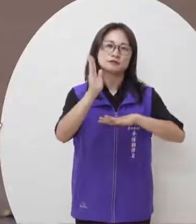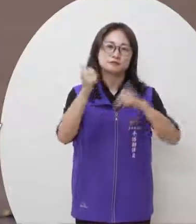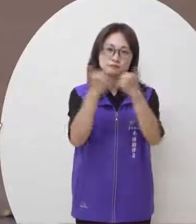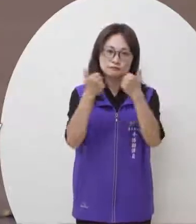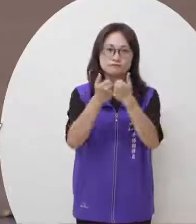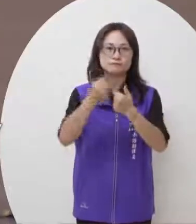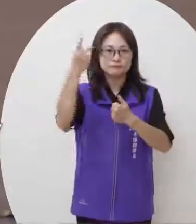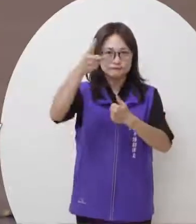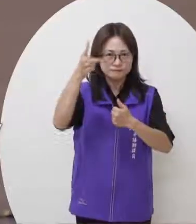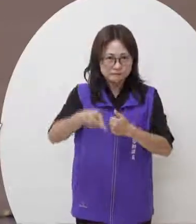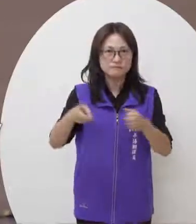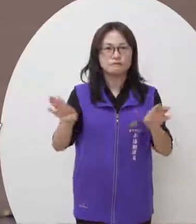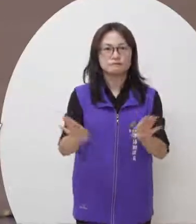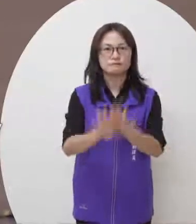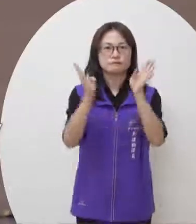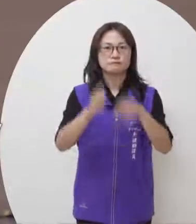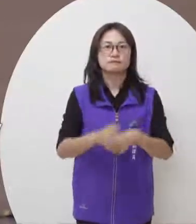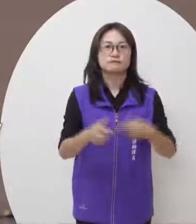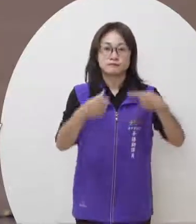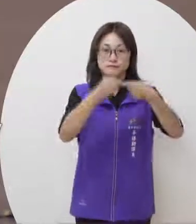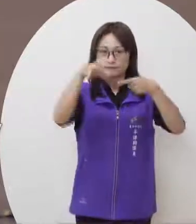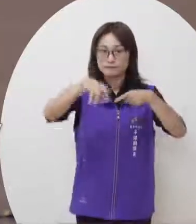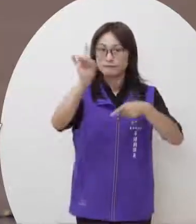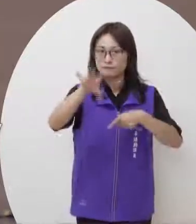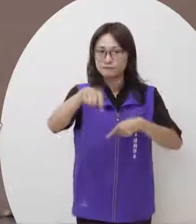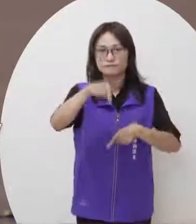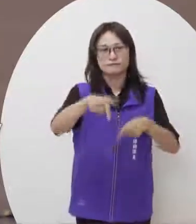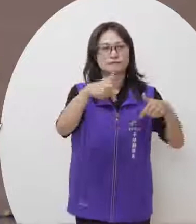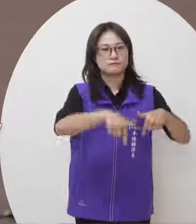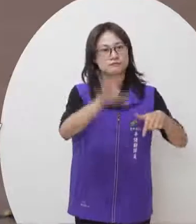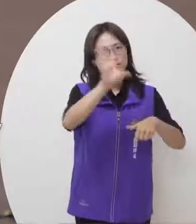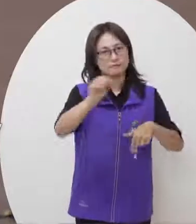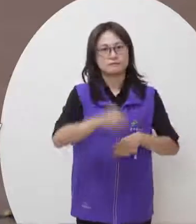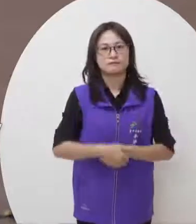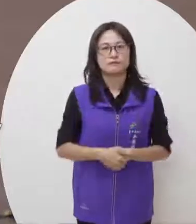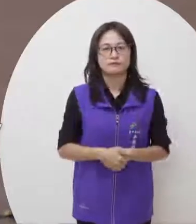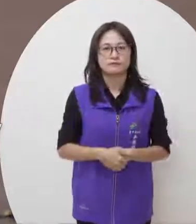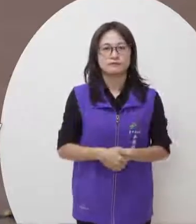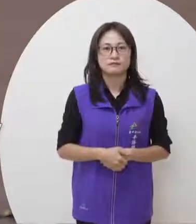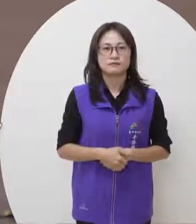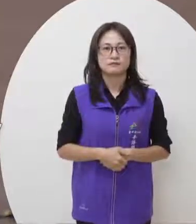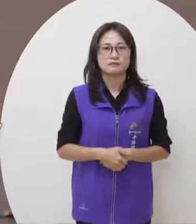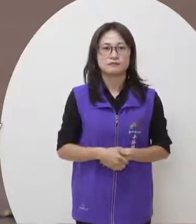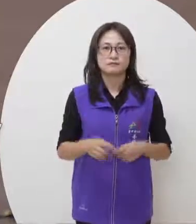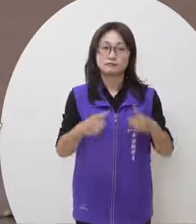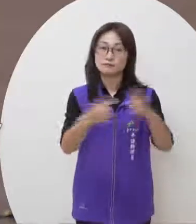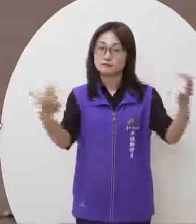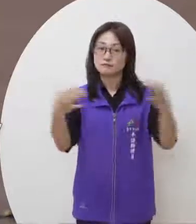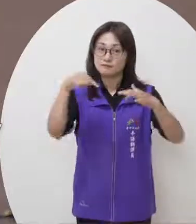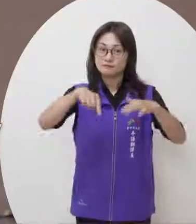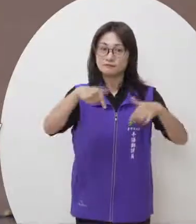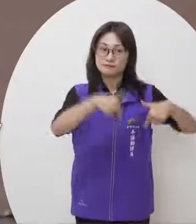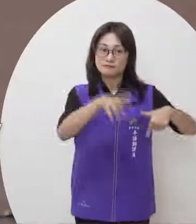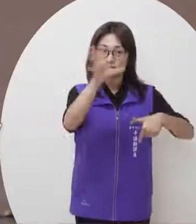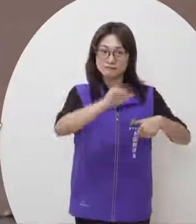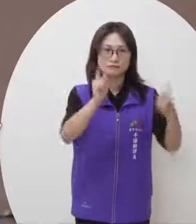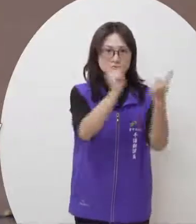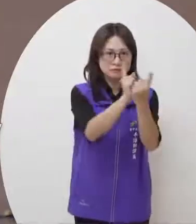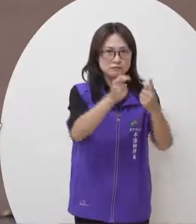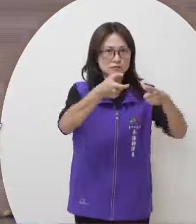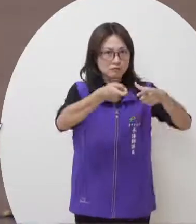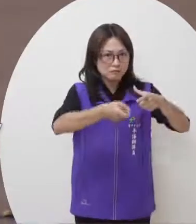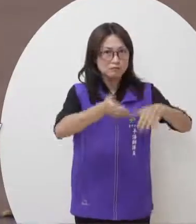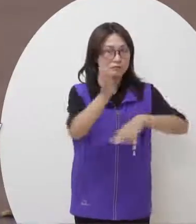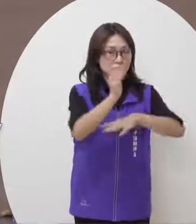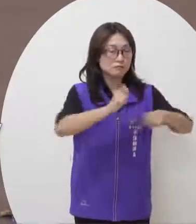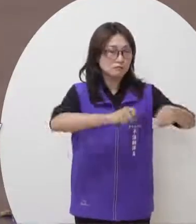再度召开，那第一站就在西屯区。那既然到西屯来，我们对西屯的各方面的公共事务就